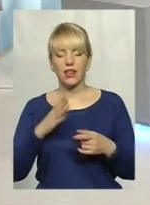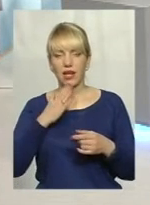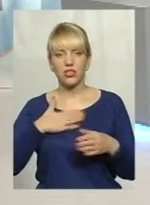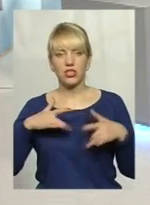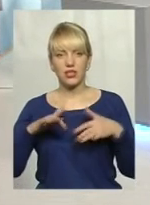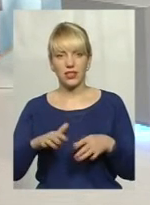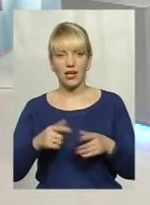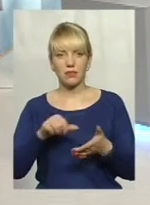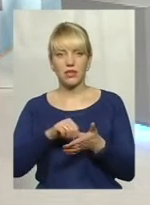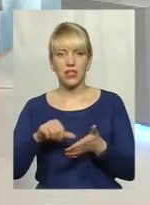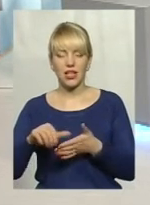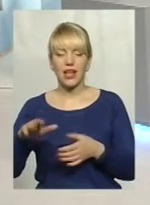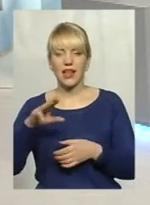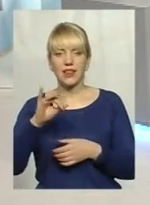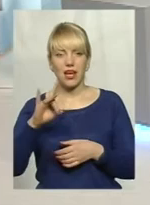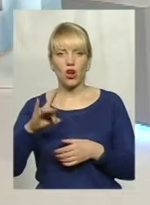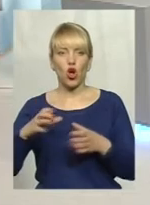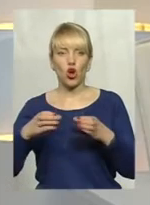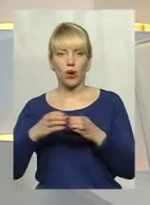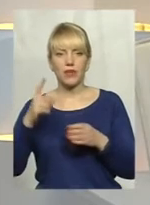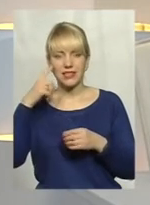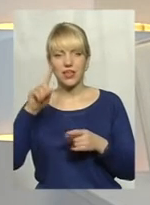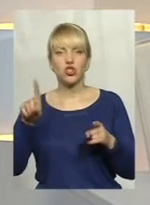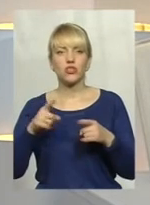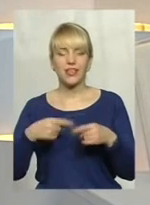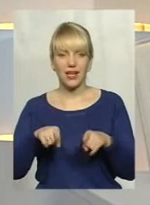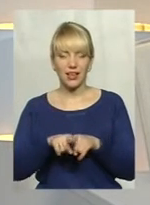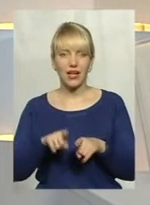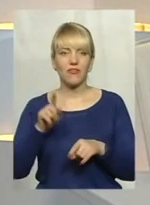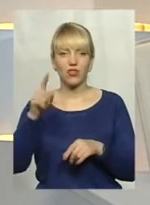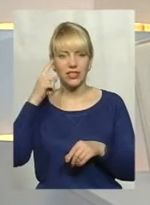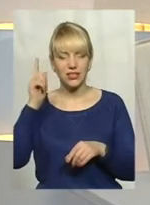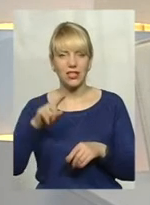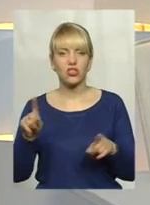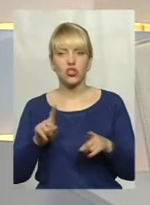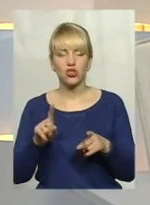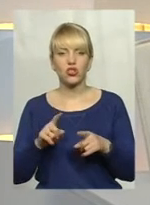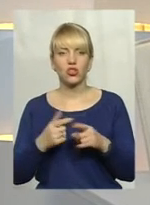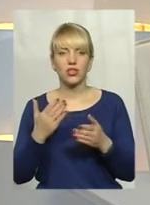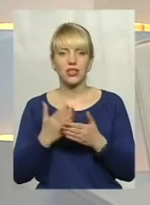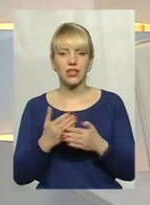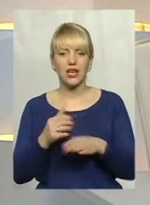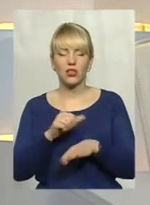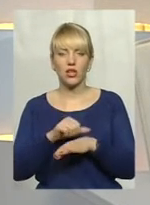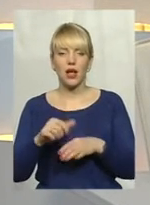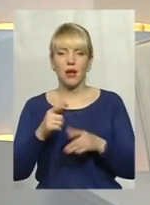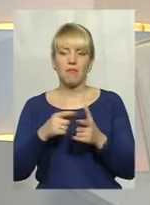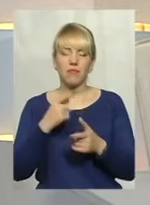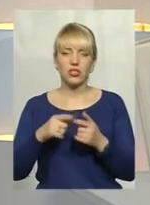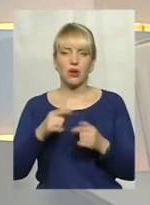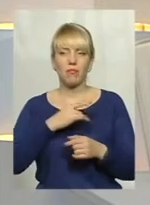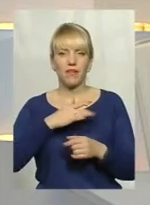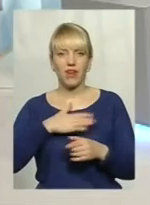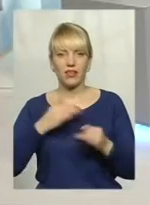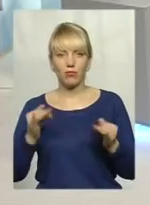представники тих територіальних громад, які знають, що це таке, і вони знають, що дуже, ну, тонка межа між приватним інтересом і коли ти дійсно